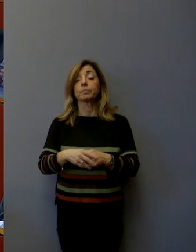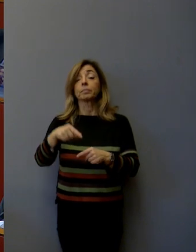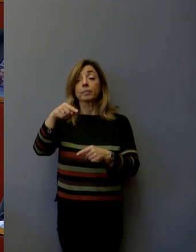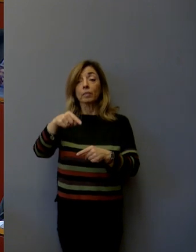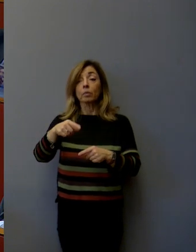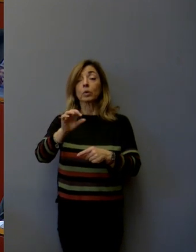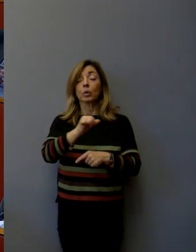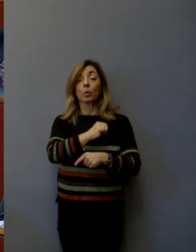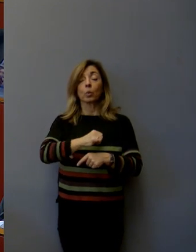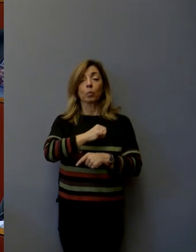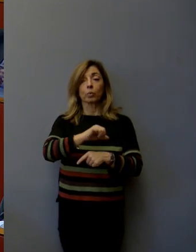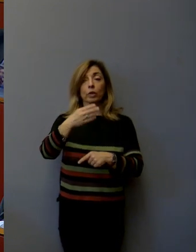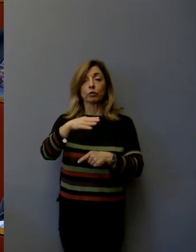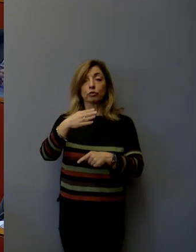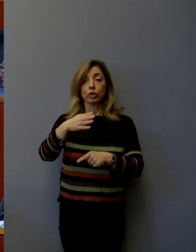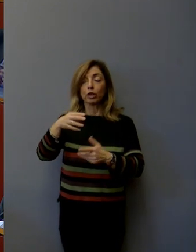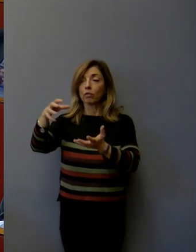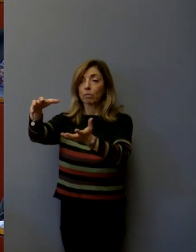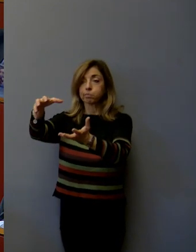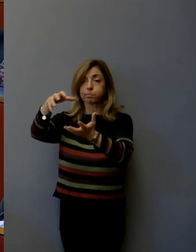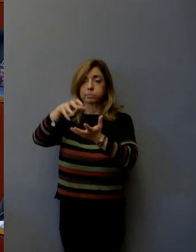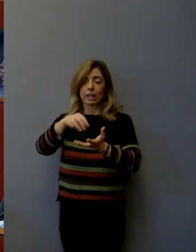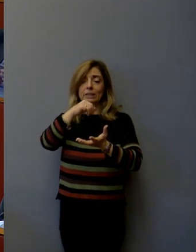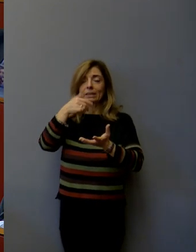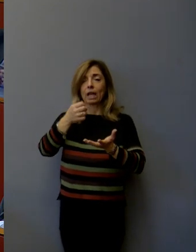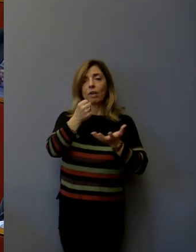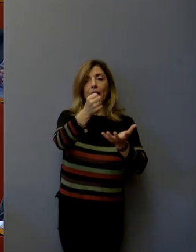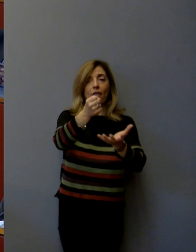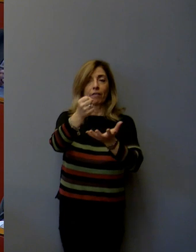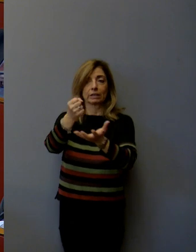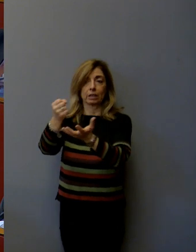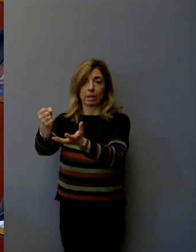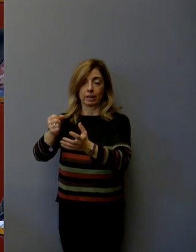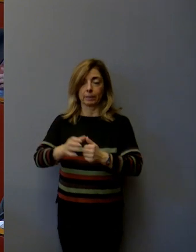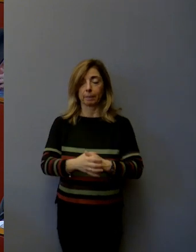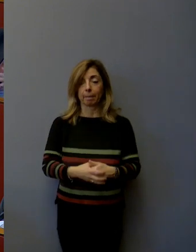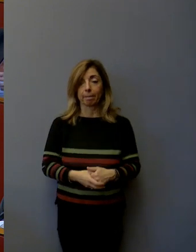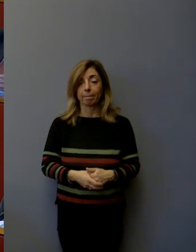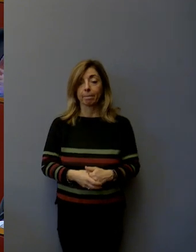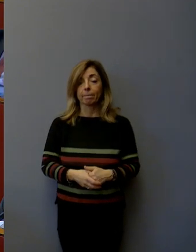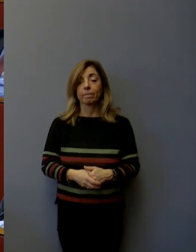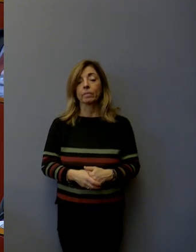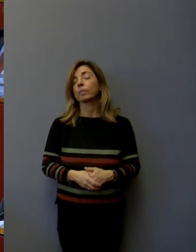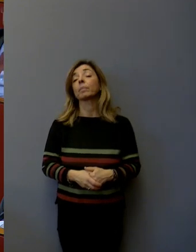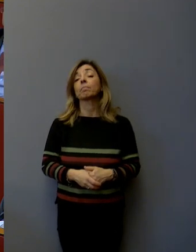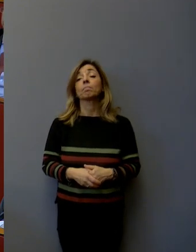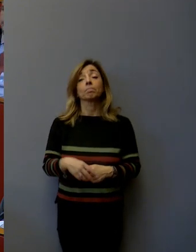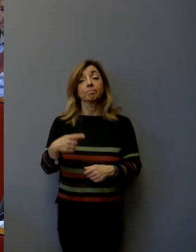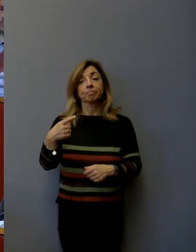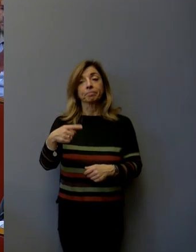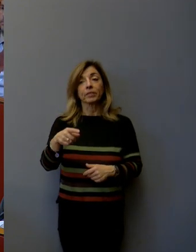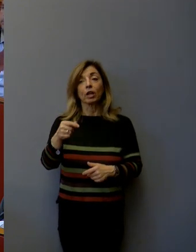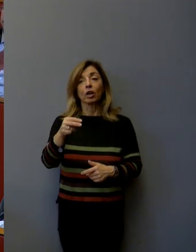per altri investimenti e anche lì come dire le risorse economiche sono tante